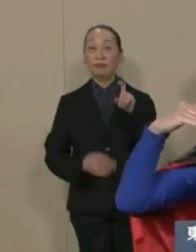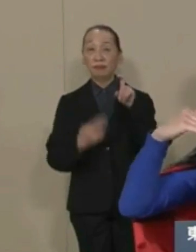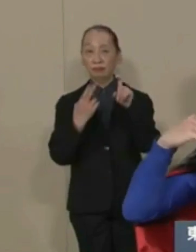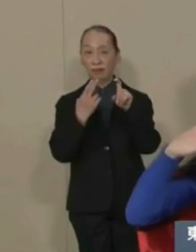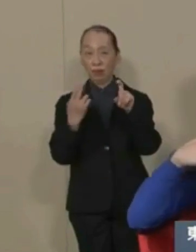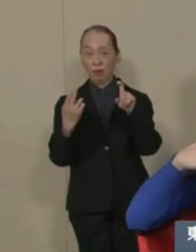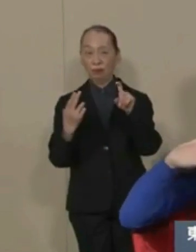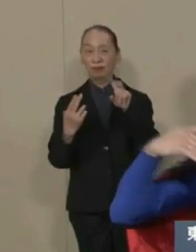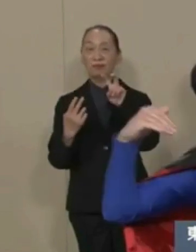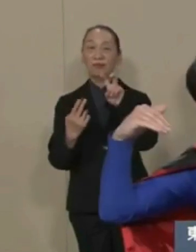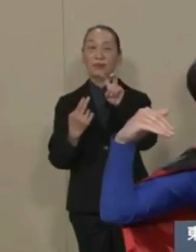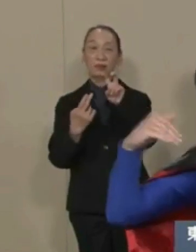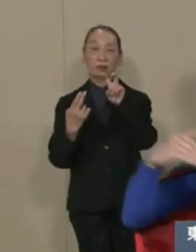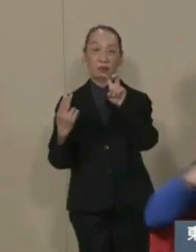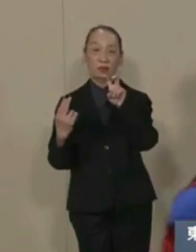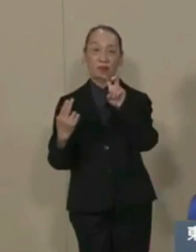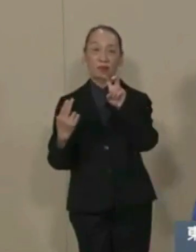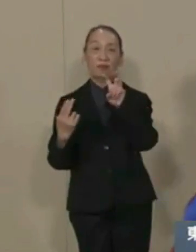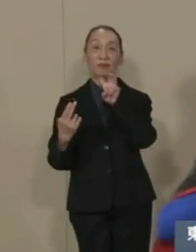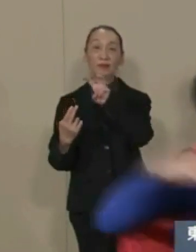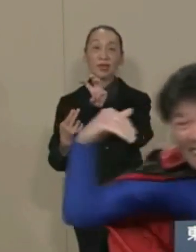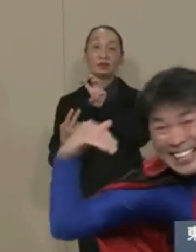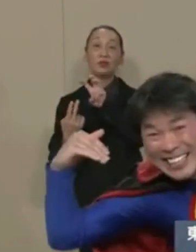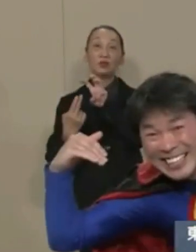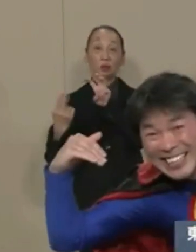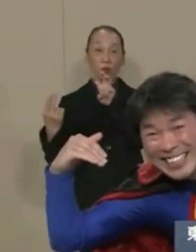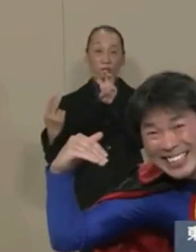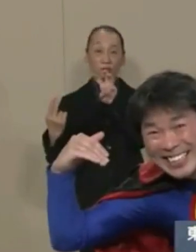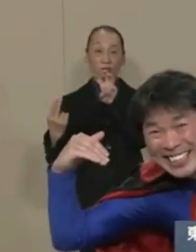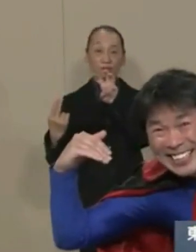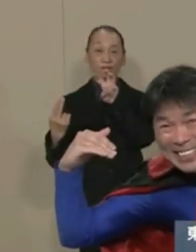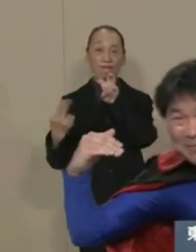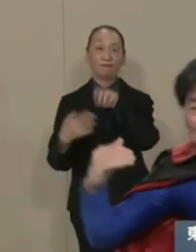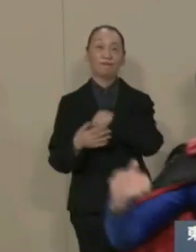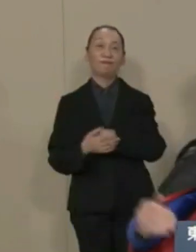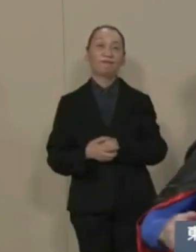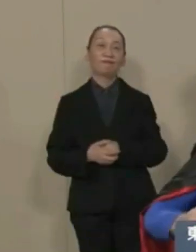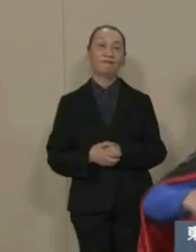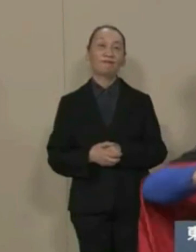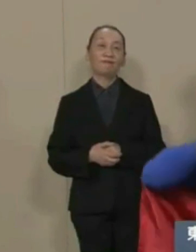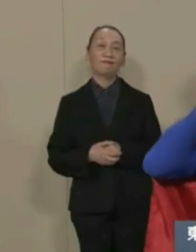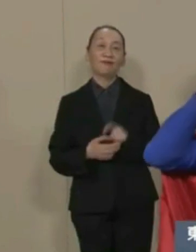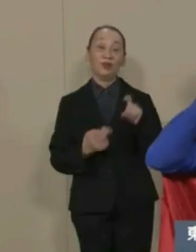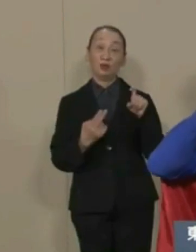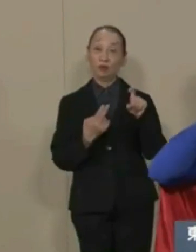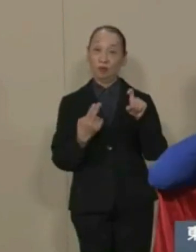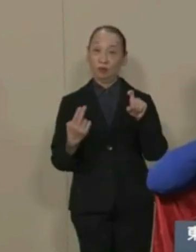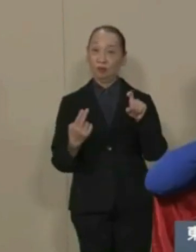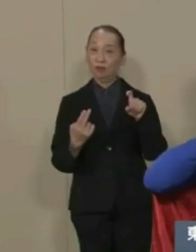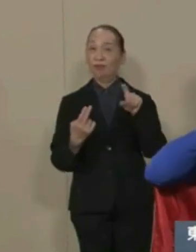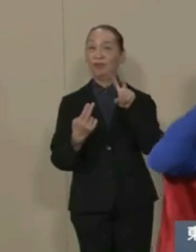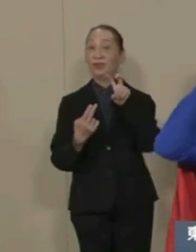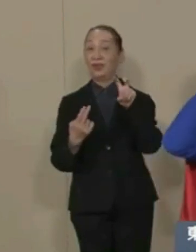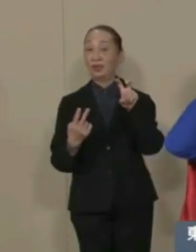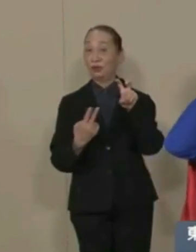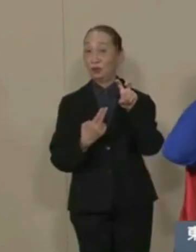中の20度視差グァジュード